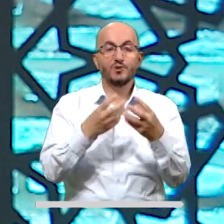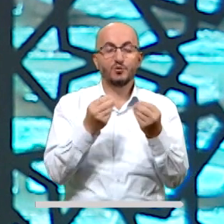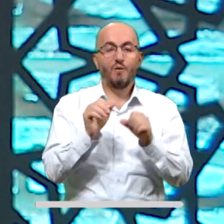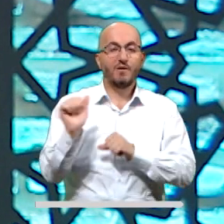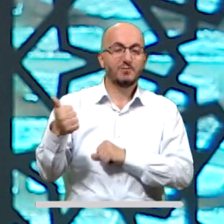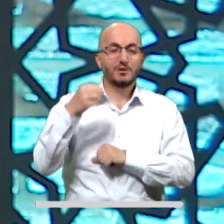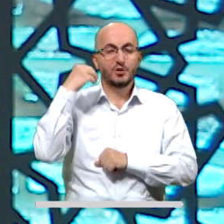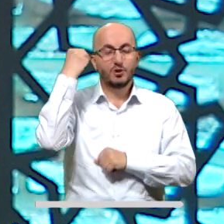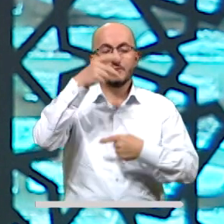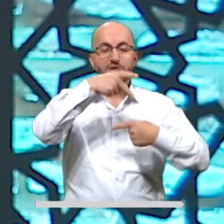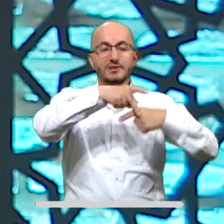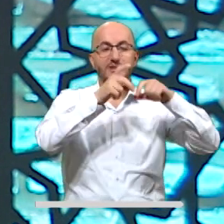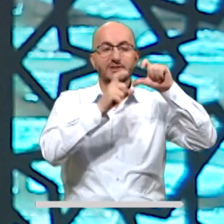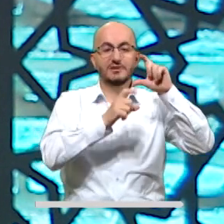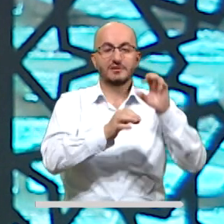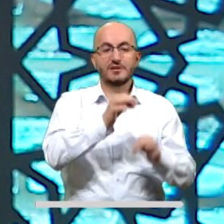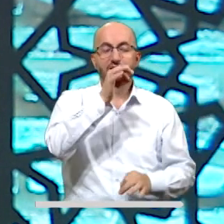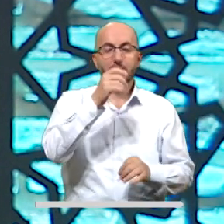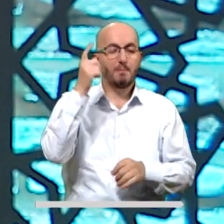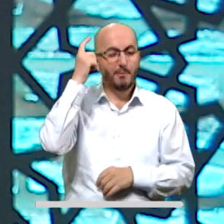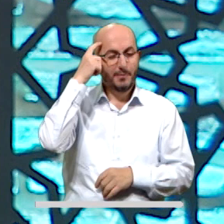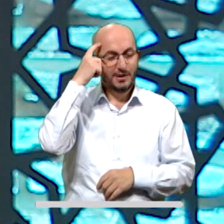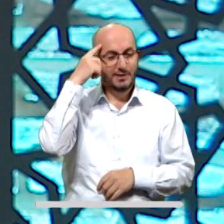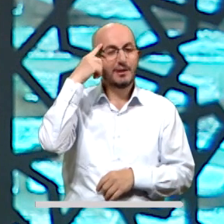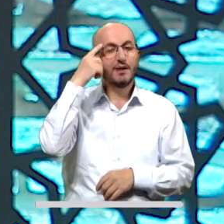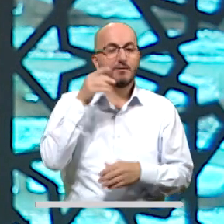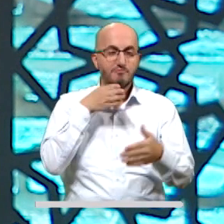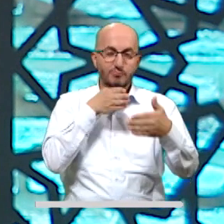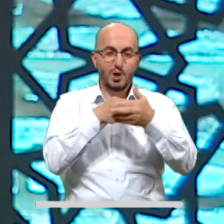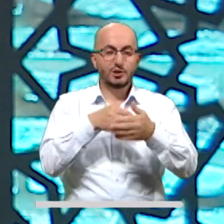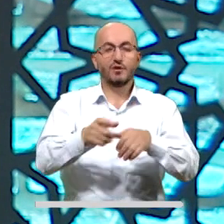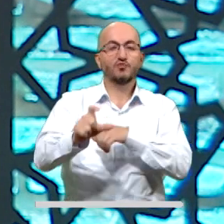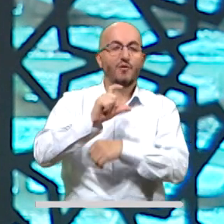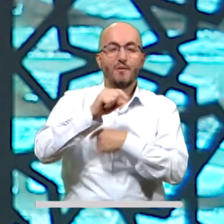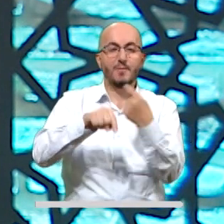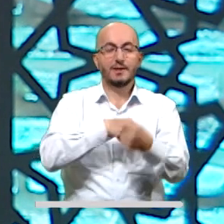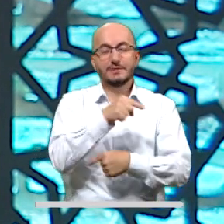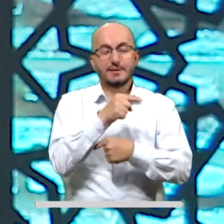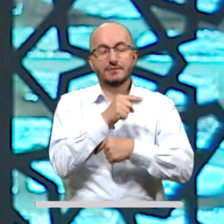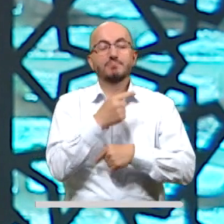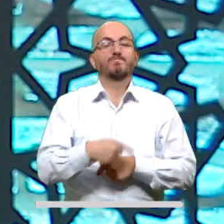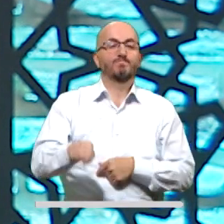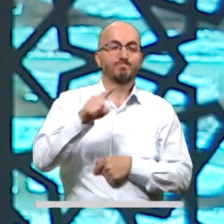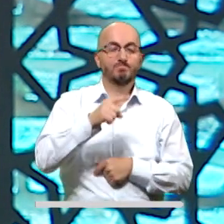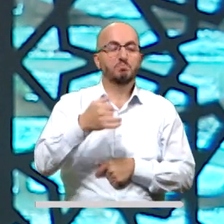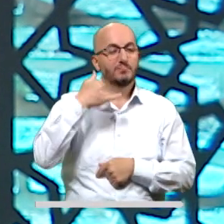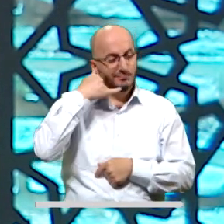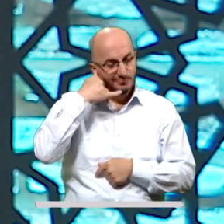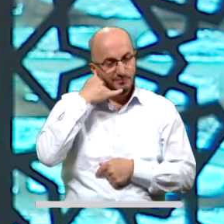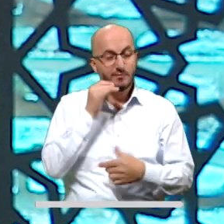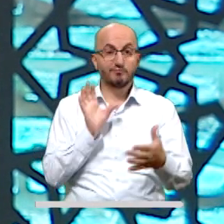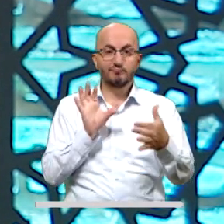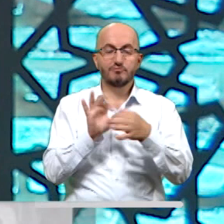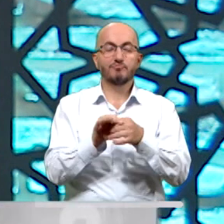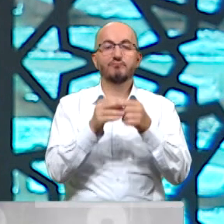kıymetli hocamız Sayın Zeki Sayar'ın bilgilerine müracaat ederek cevaplar arayacağız. Sizler de telefon bağlantısıyla yayınımıza